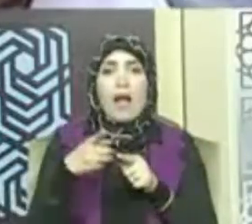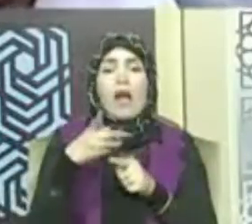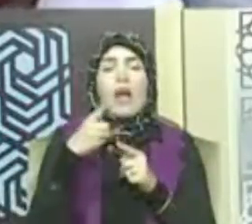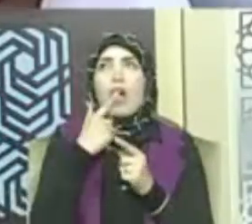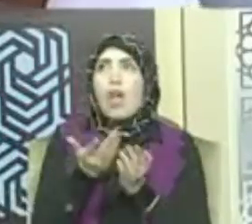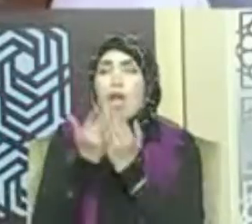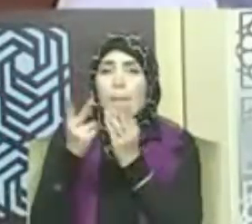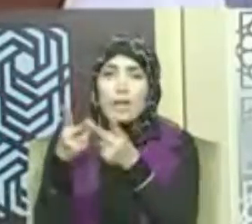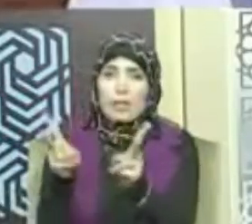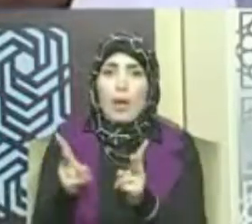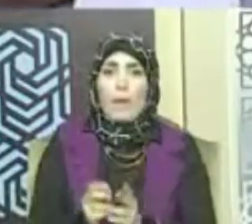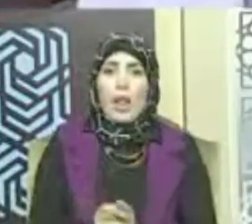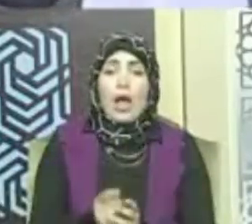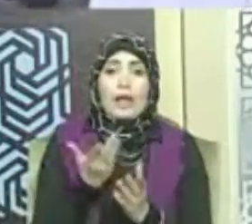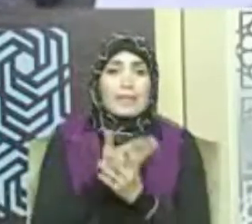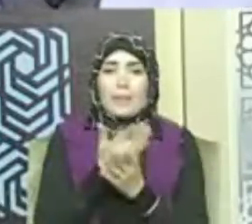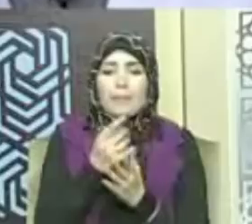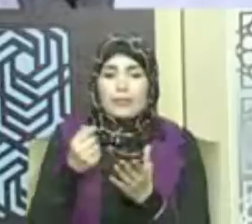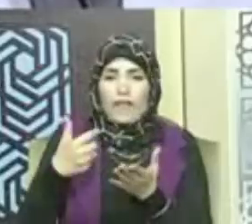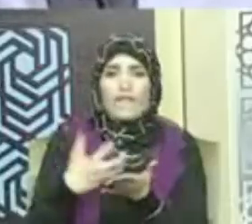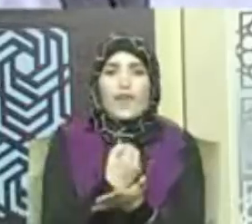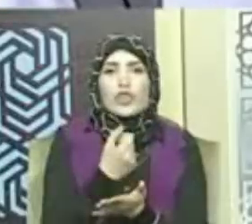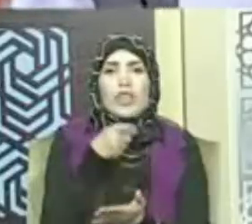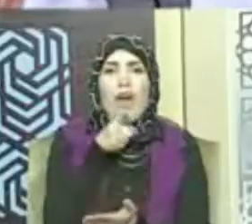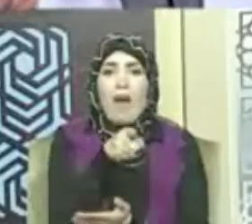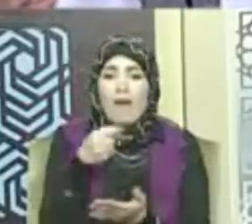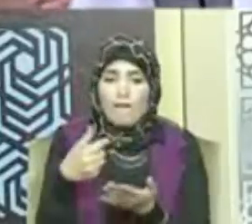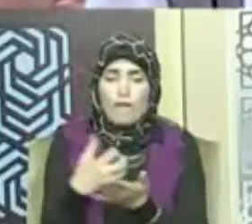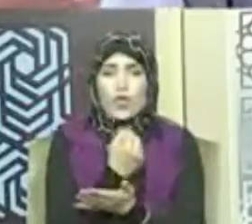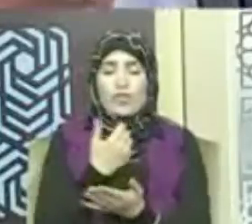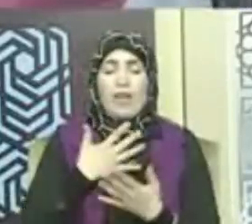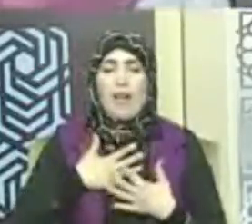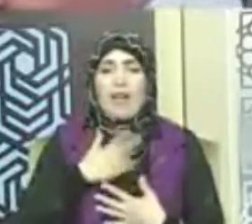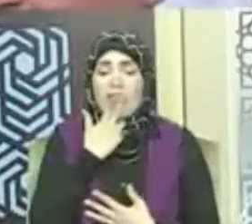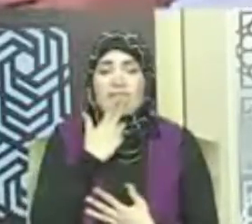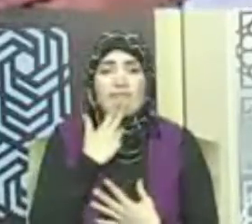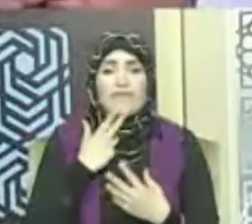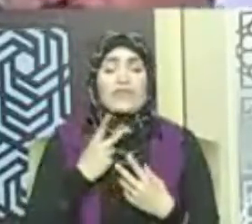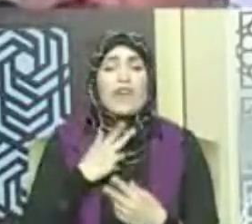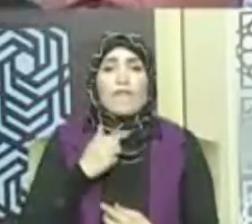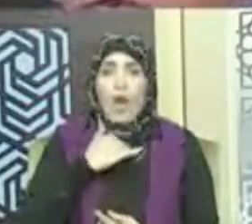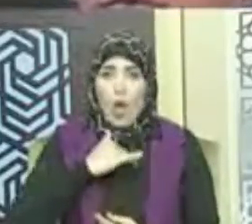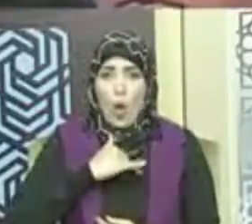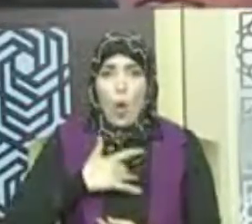سانحة للصفاء الروحي والنقاء